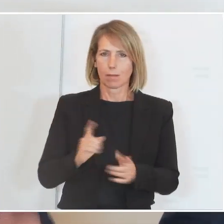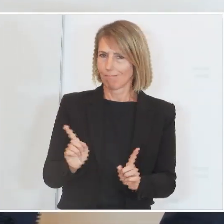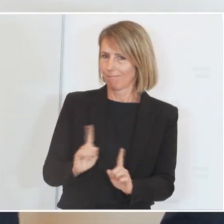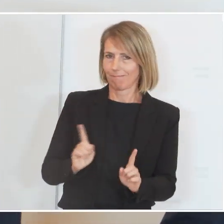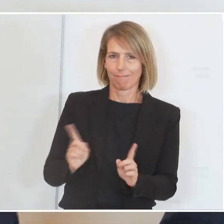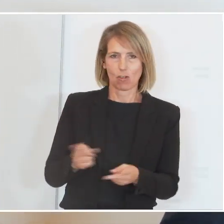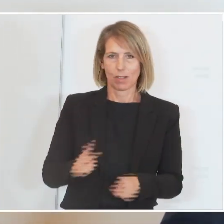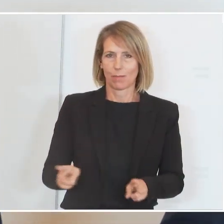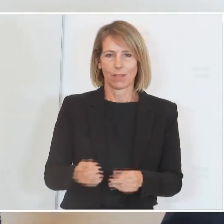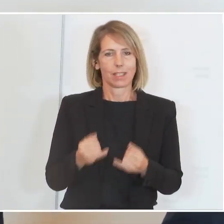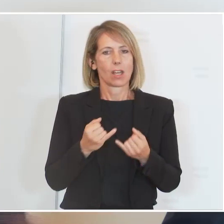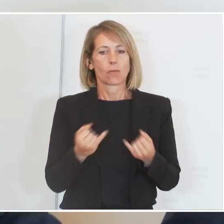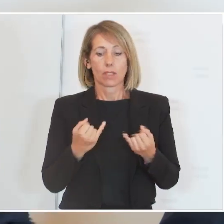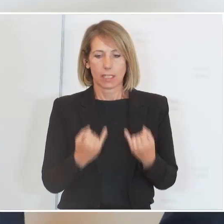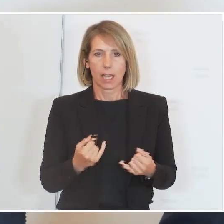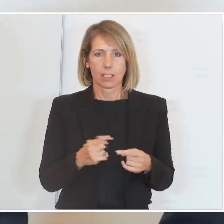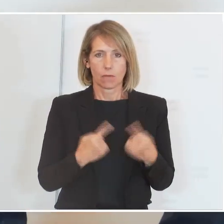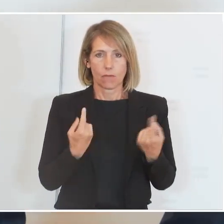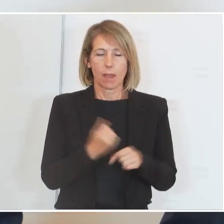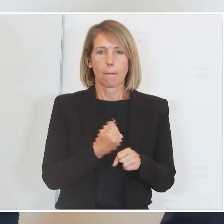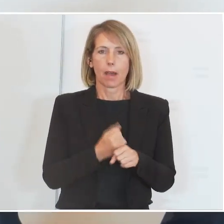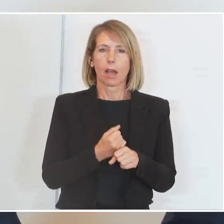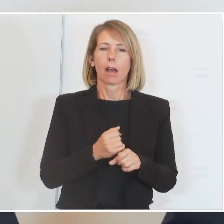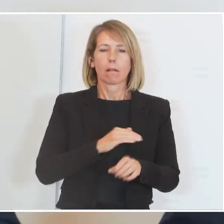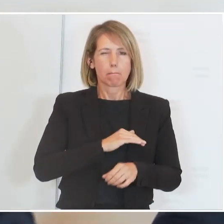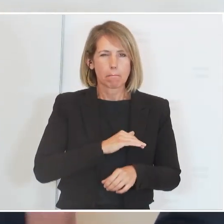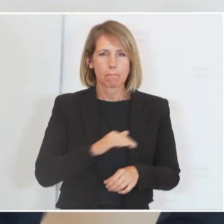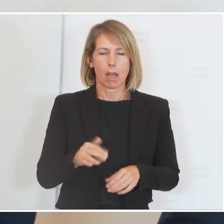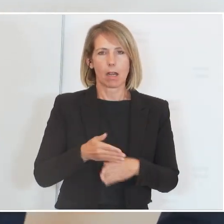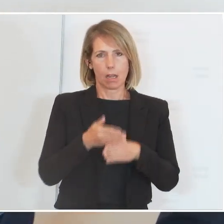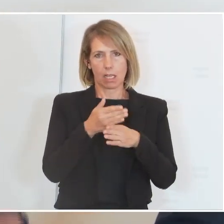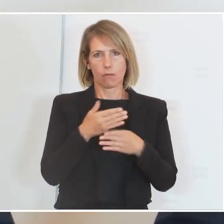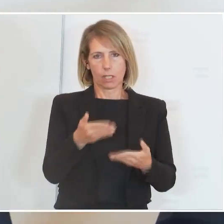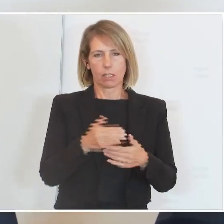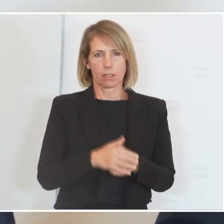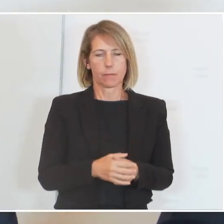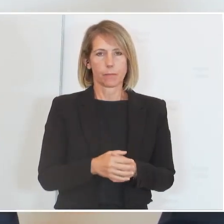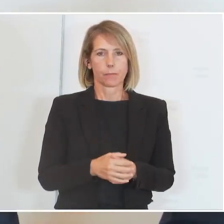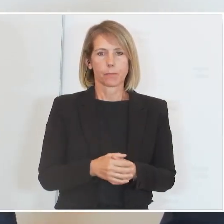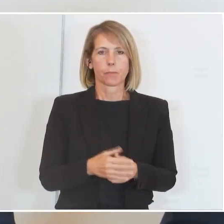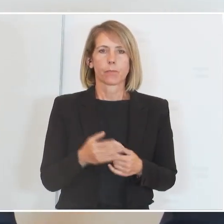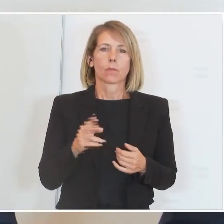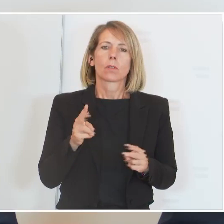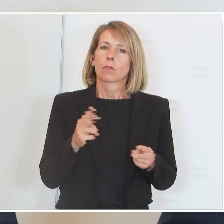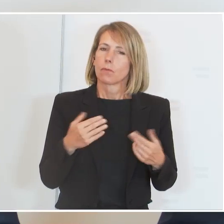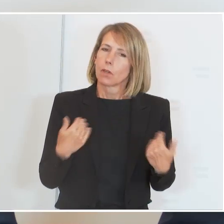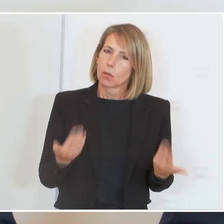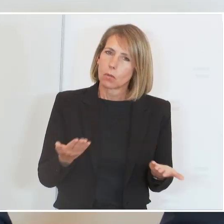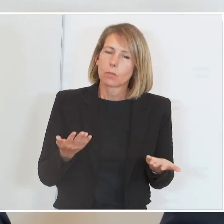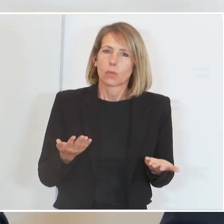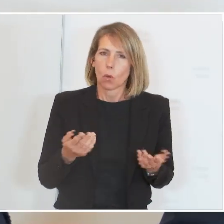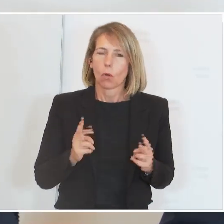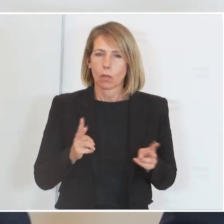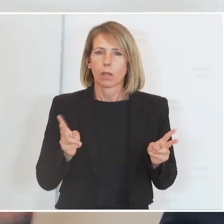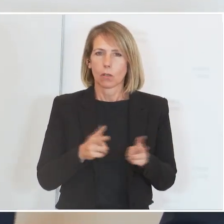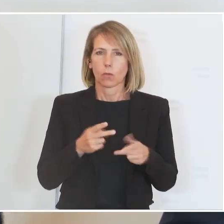so machen, wie wir hier gemeinsam. Es haben hier alle was davon. Warum ist es so im Übrigen? Weil